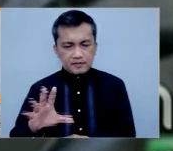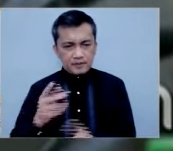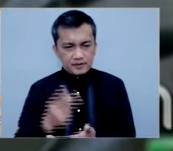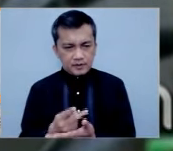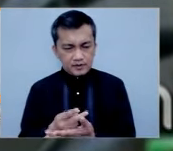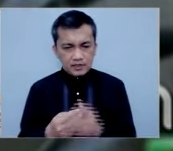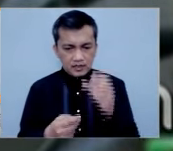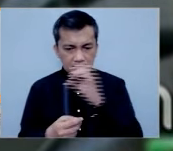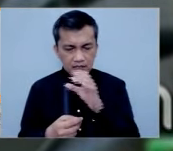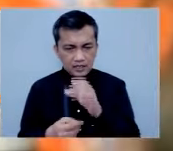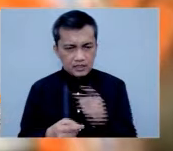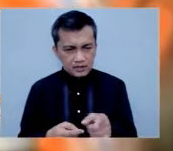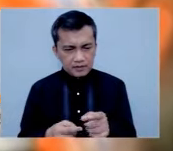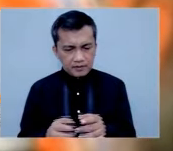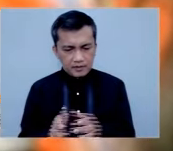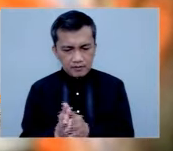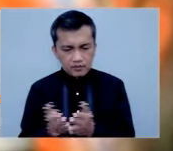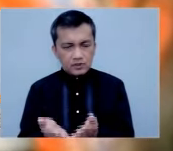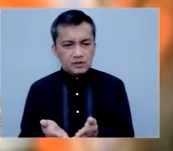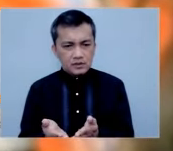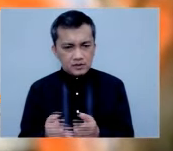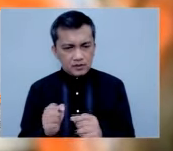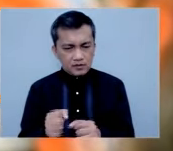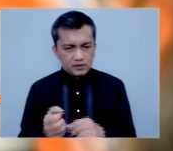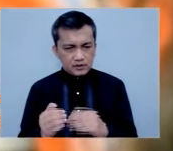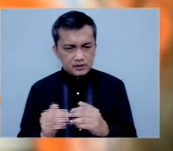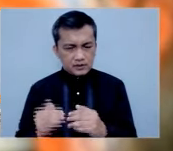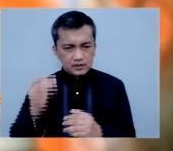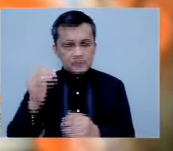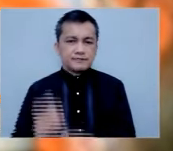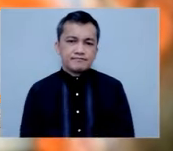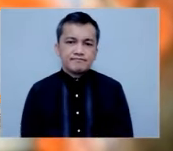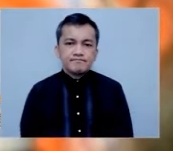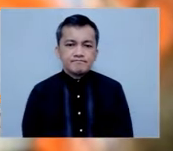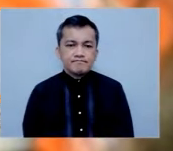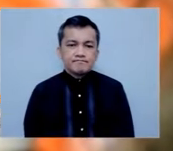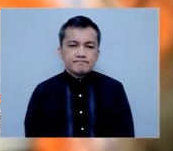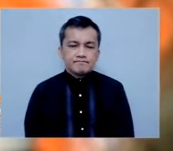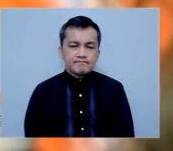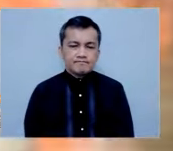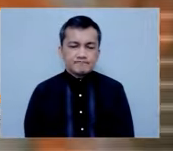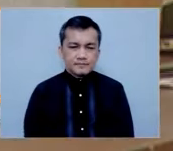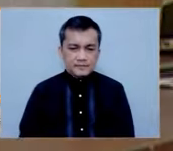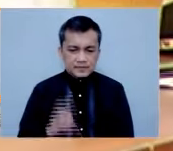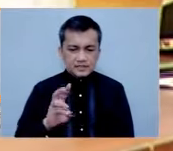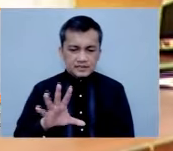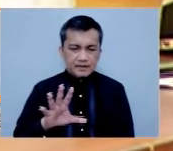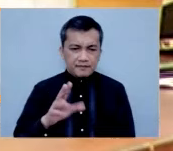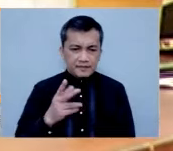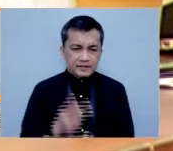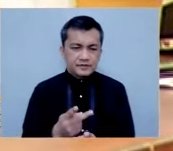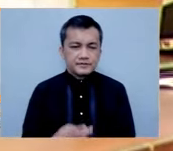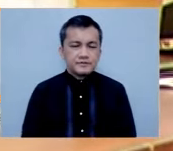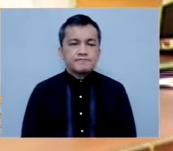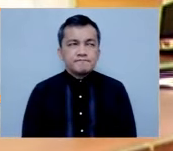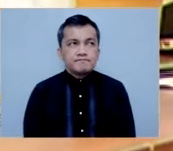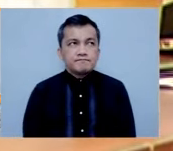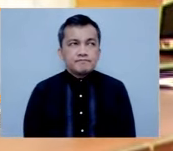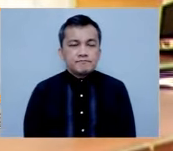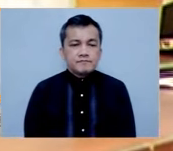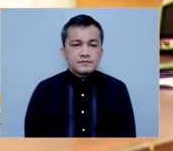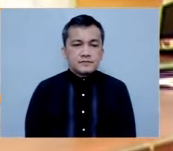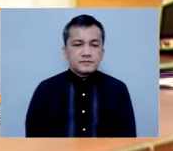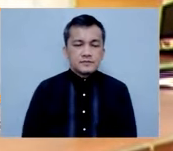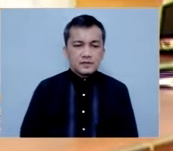Hahanapan ka pa ng booklet. Pwede bang taasan lang natin yung 65 pesos? Sinegundahan yan